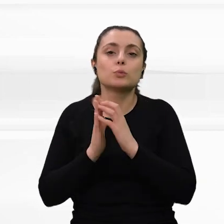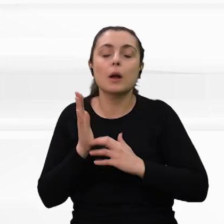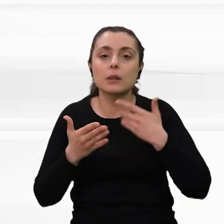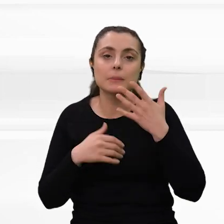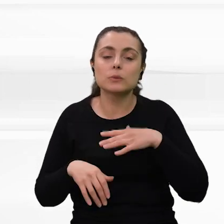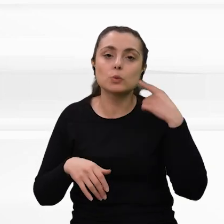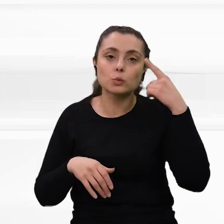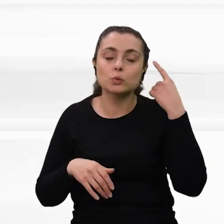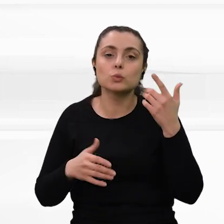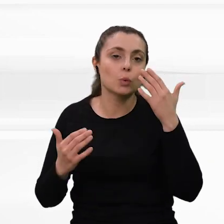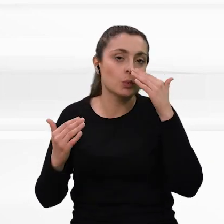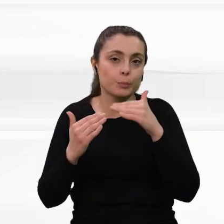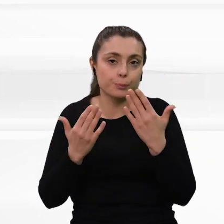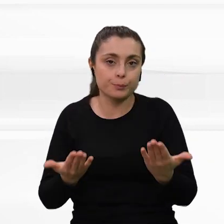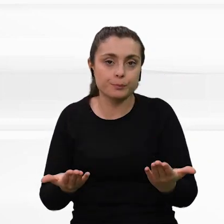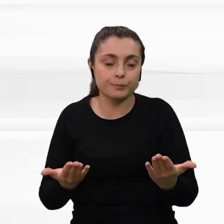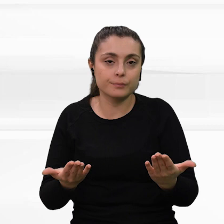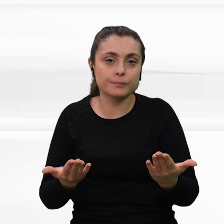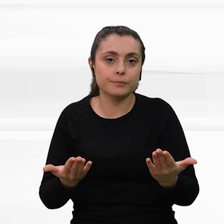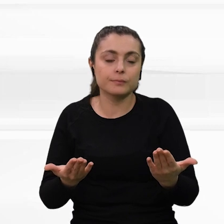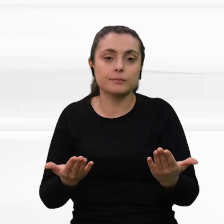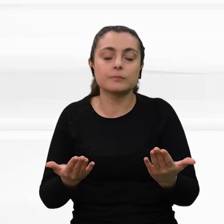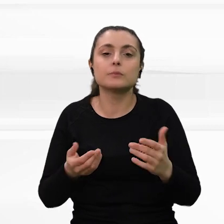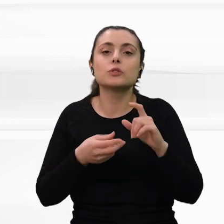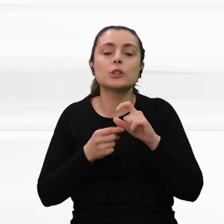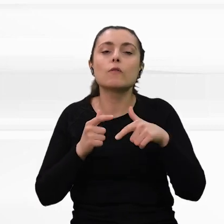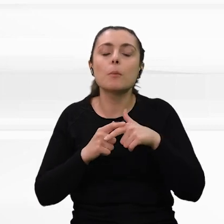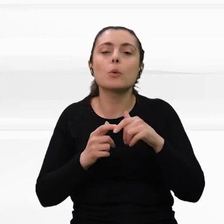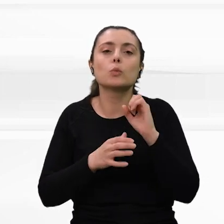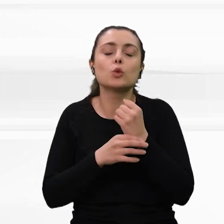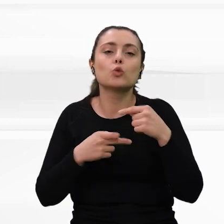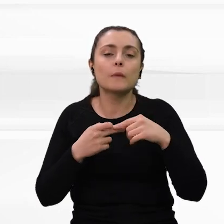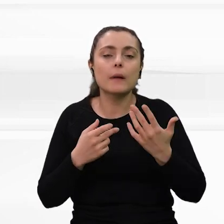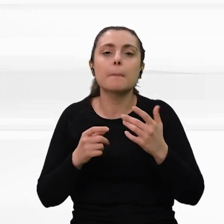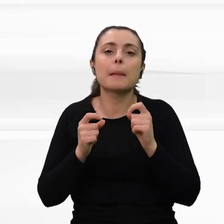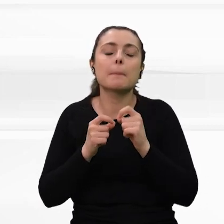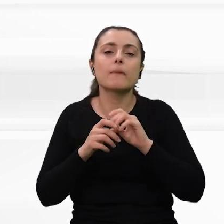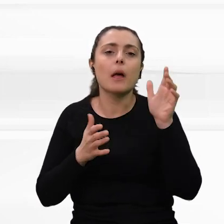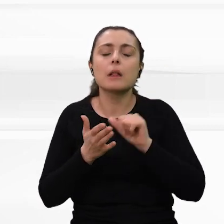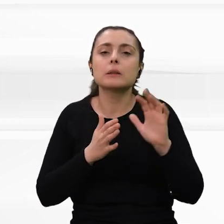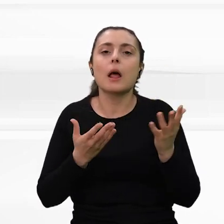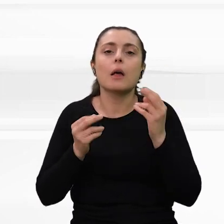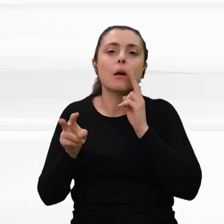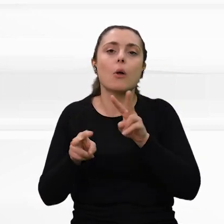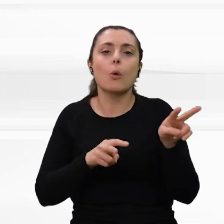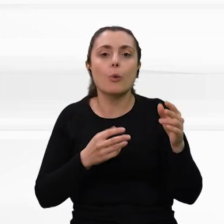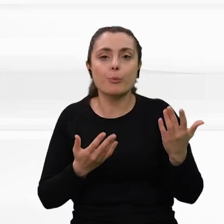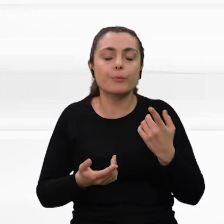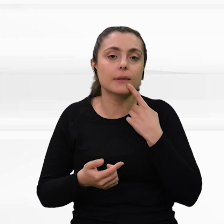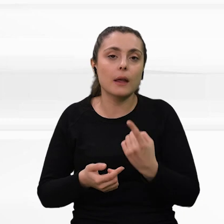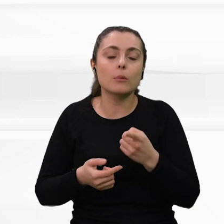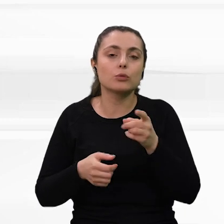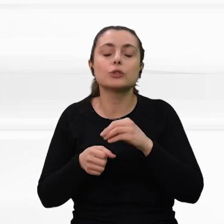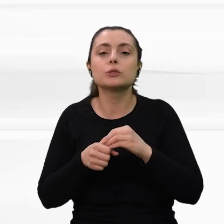parçada anlatılmak istenen düşünce ile örtüşmektedir Çırak forma ustası bleve Ben maviyi herkesten daha iyi görüyorum